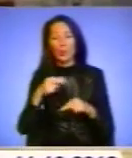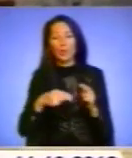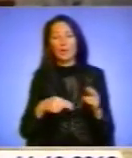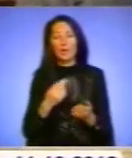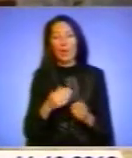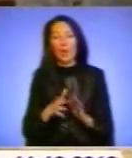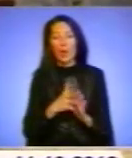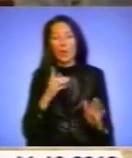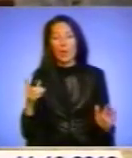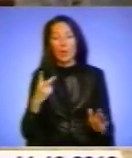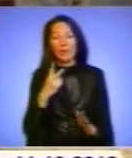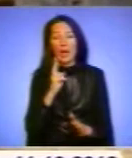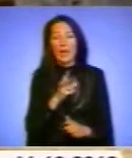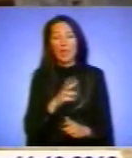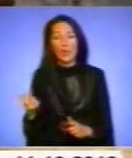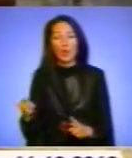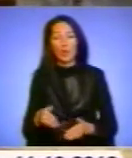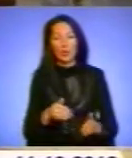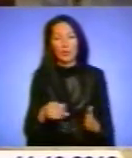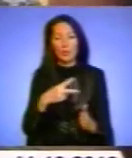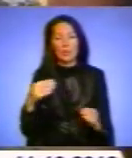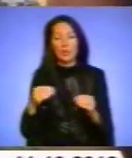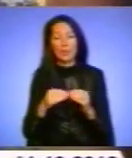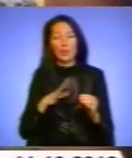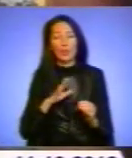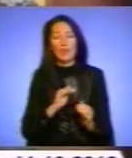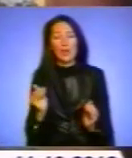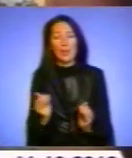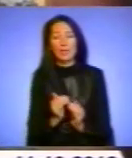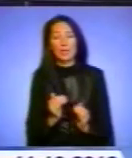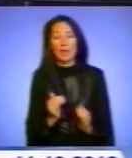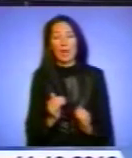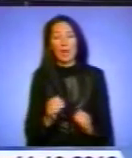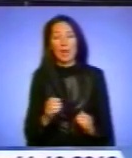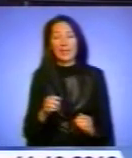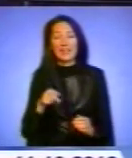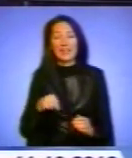доріг. Ще у 2010-му цей показник був не більше тисячі.